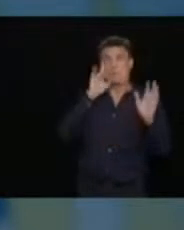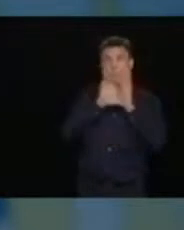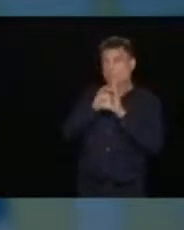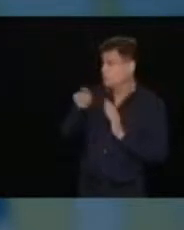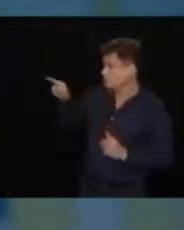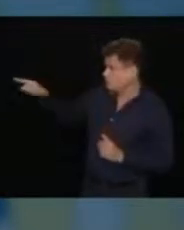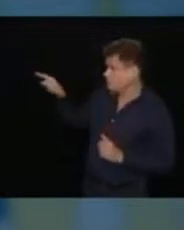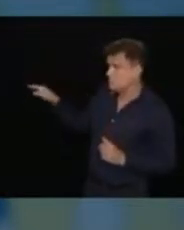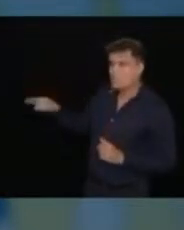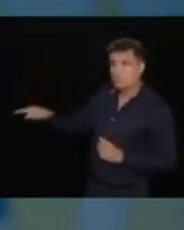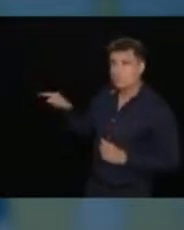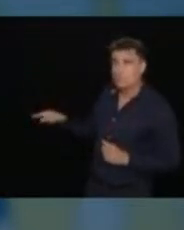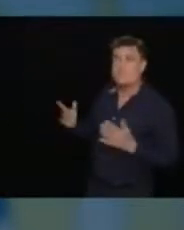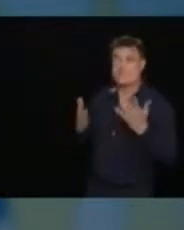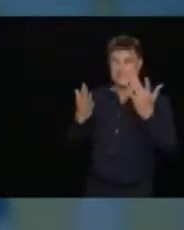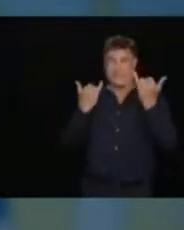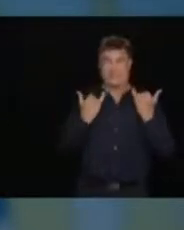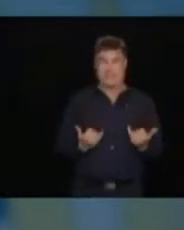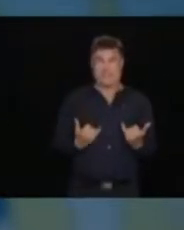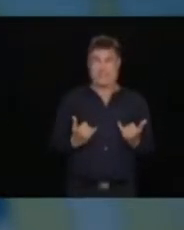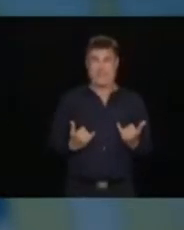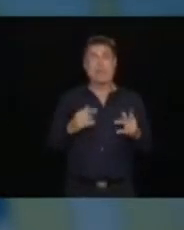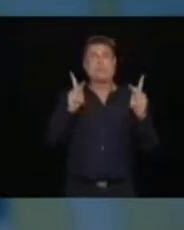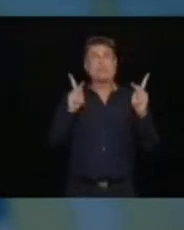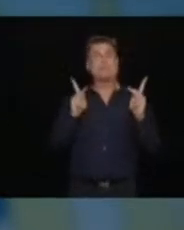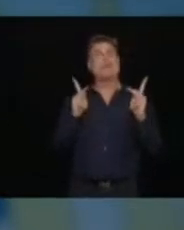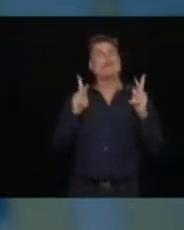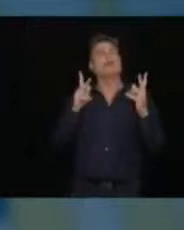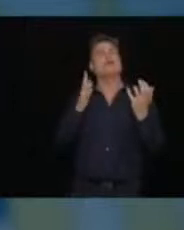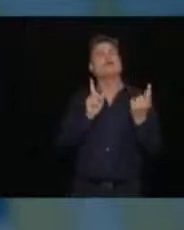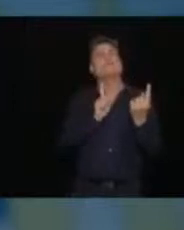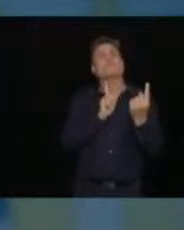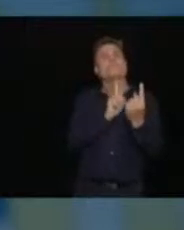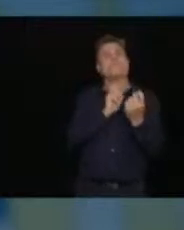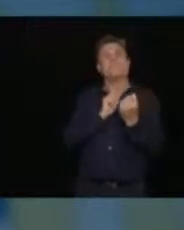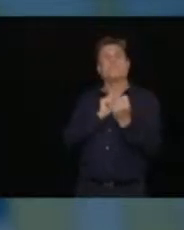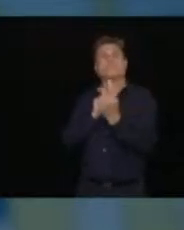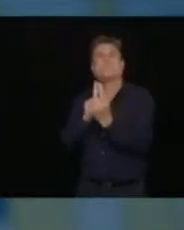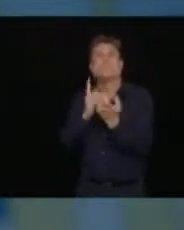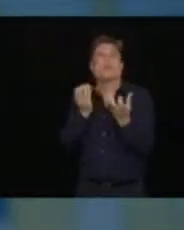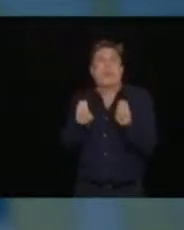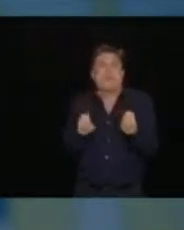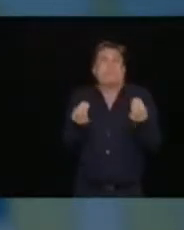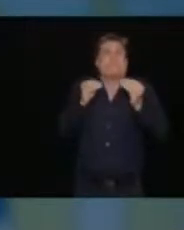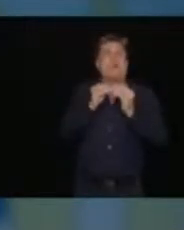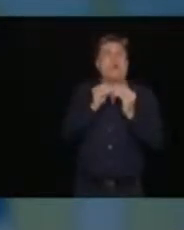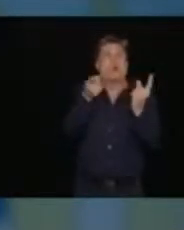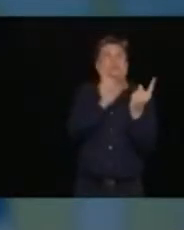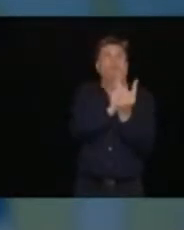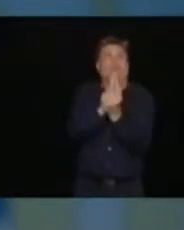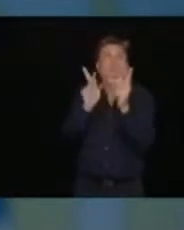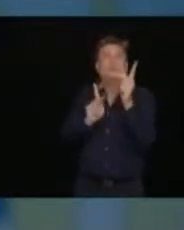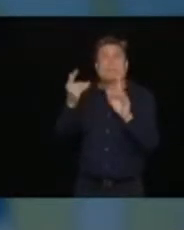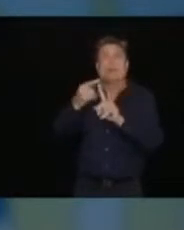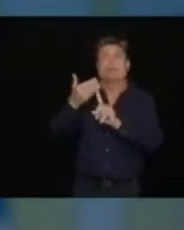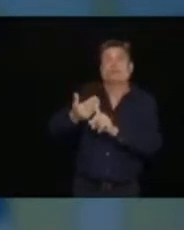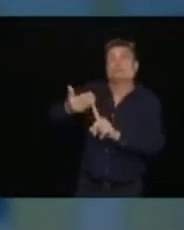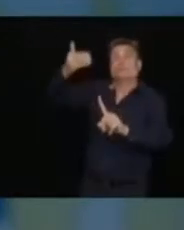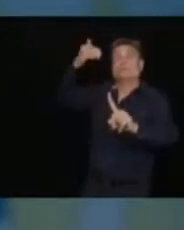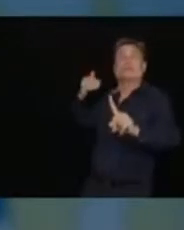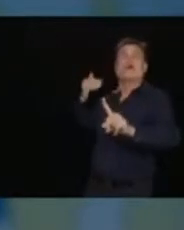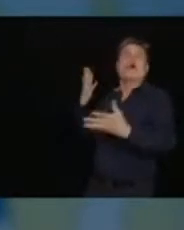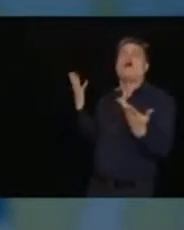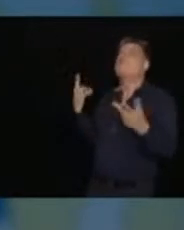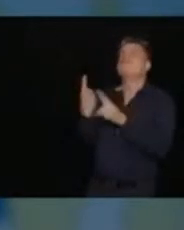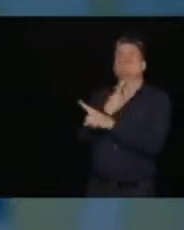60%、80%，这个100%就是平时的大家的接触量。那么如果降低一半，你看的这个曲